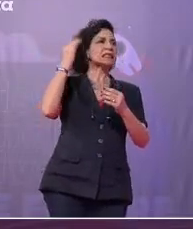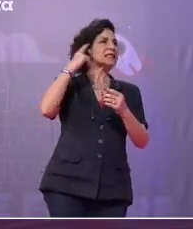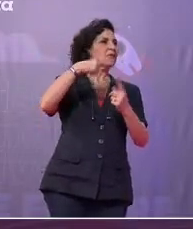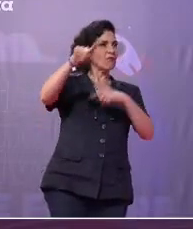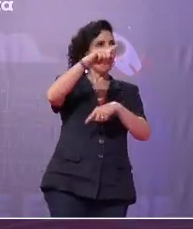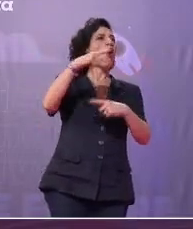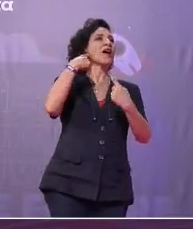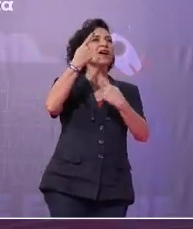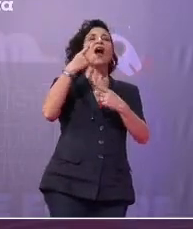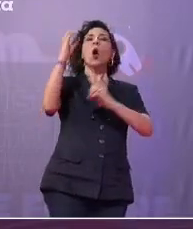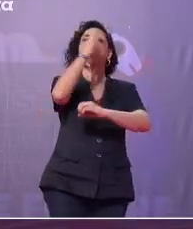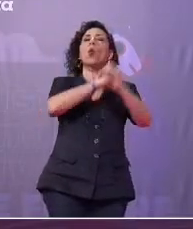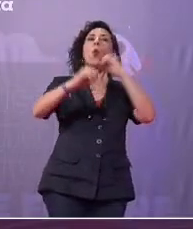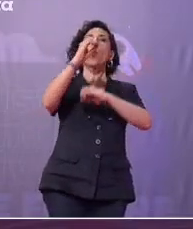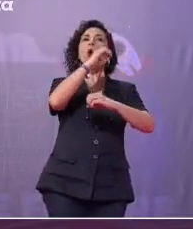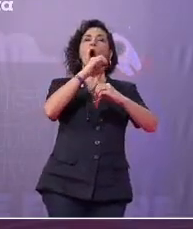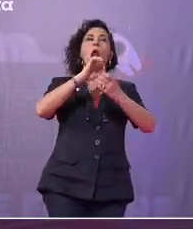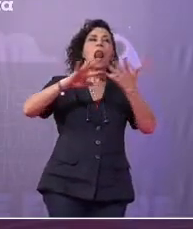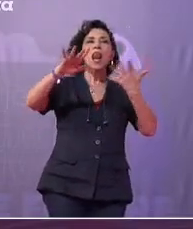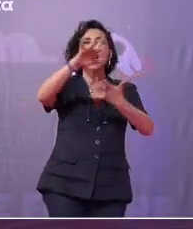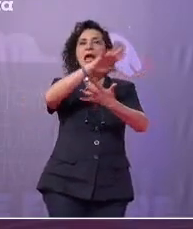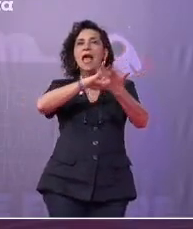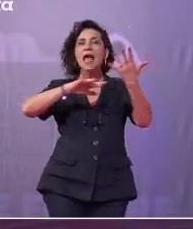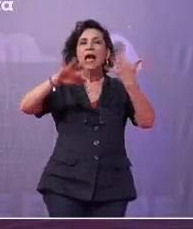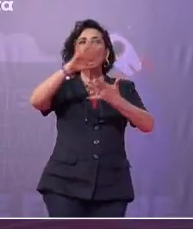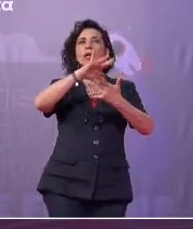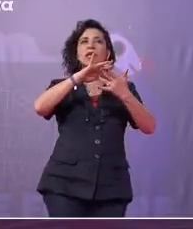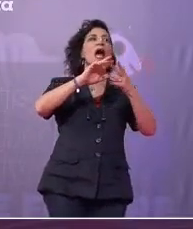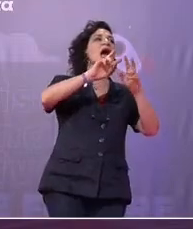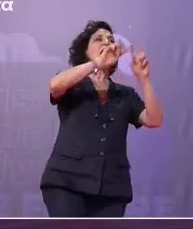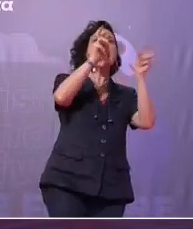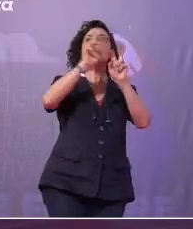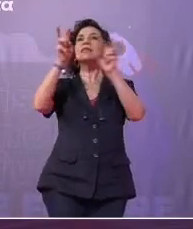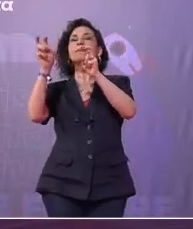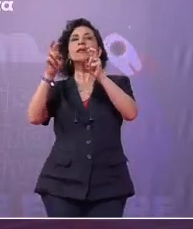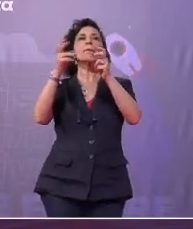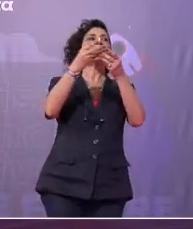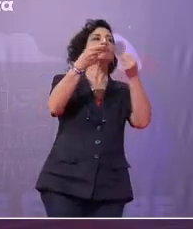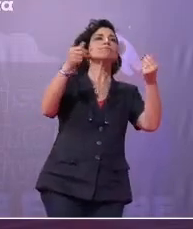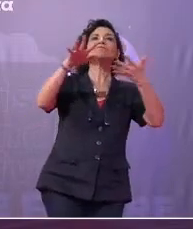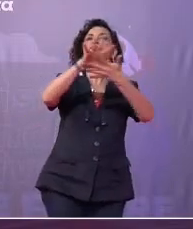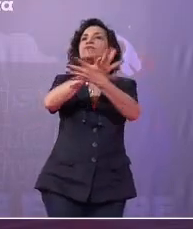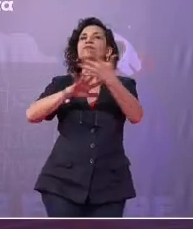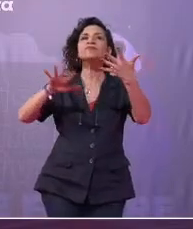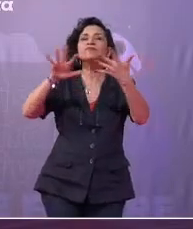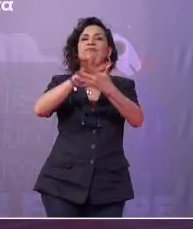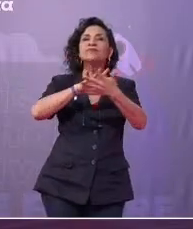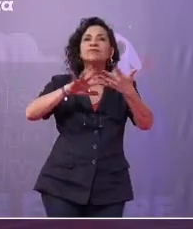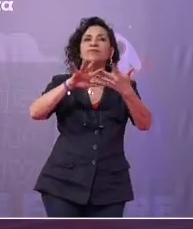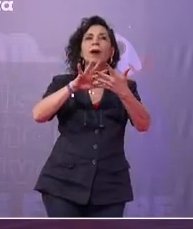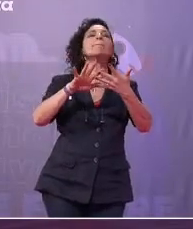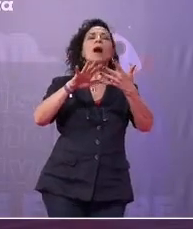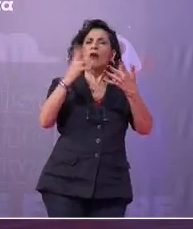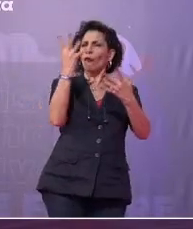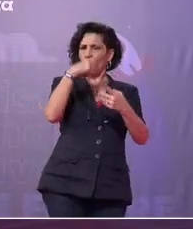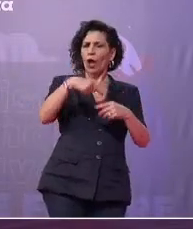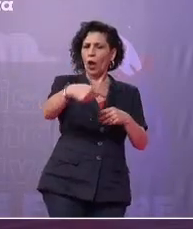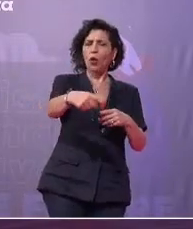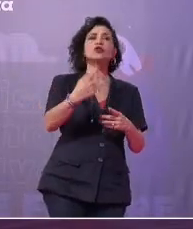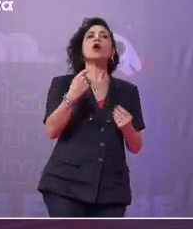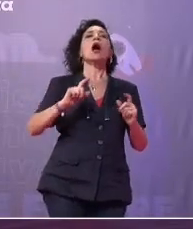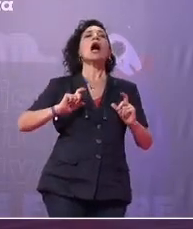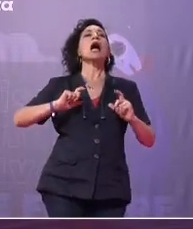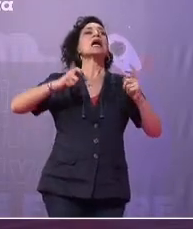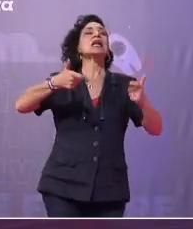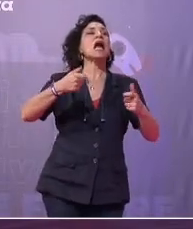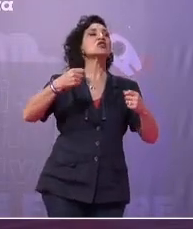le materie ma è molto più concreto di quanto pensiamo come stanno reagendo Le piattaforme Beh per